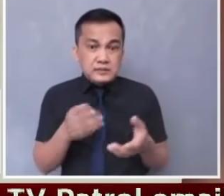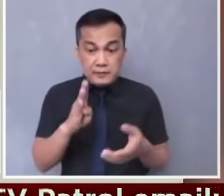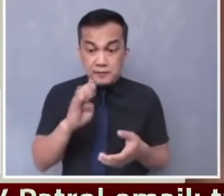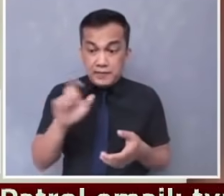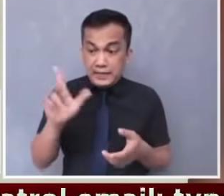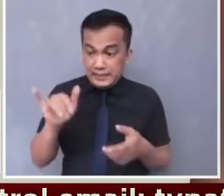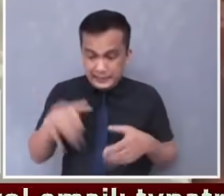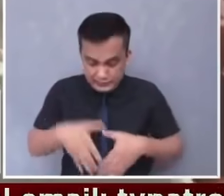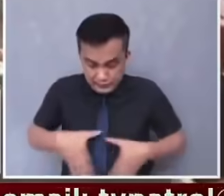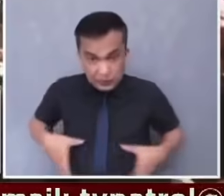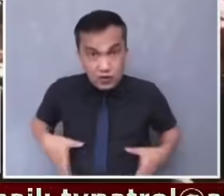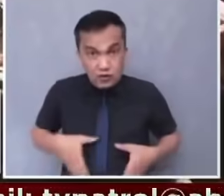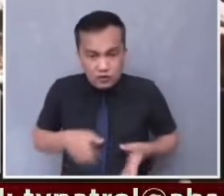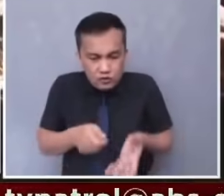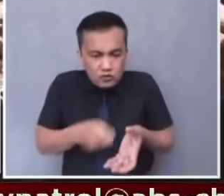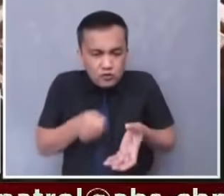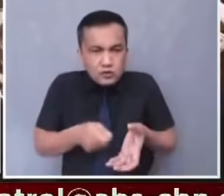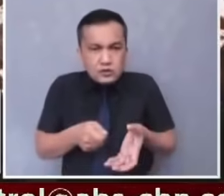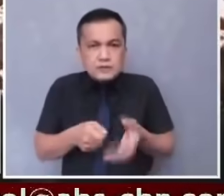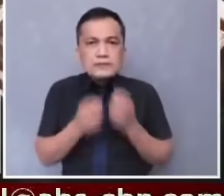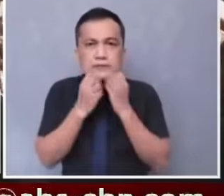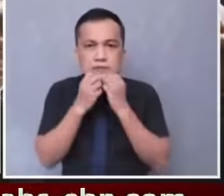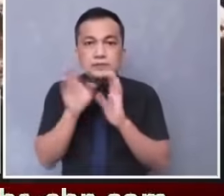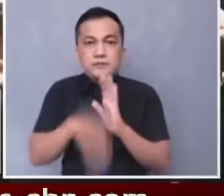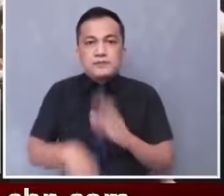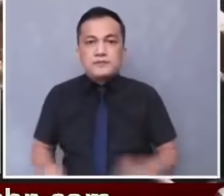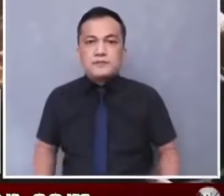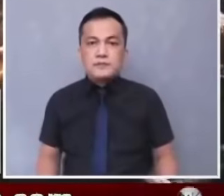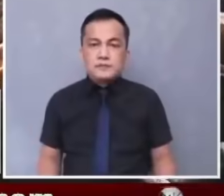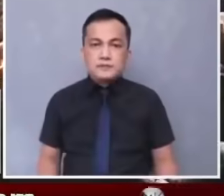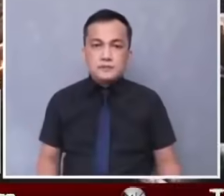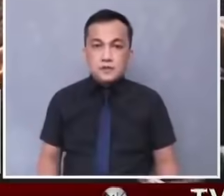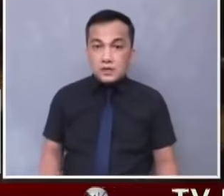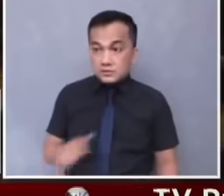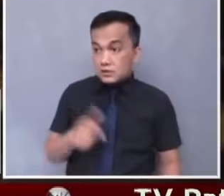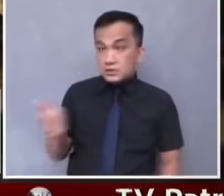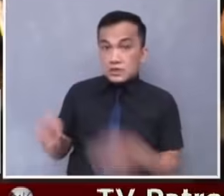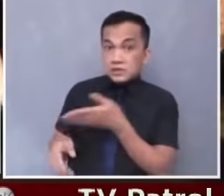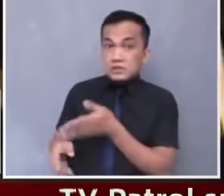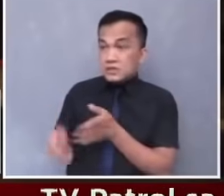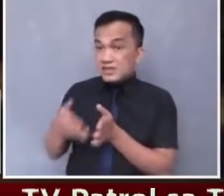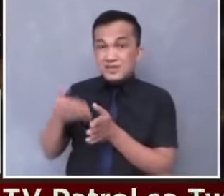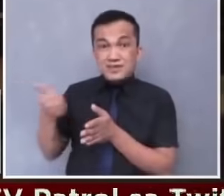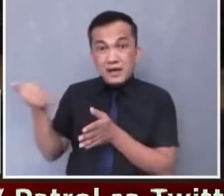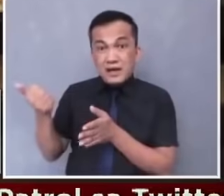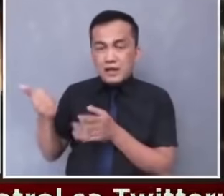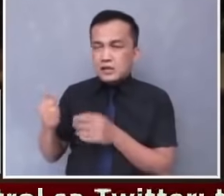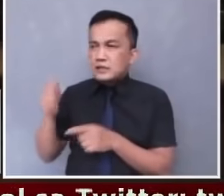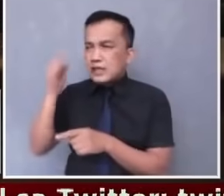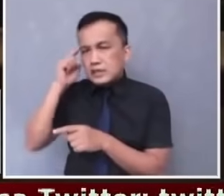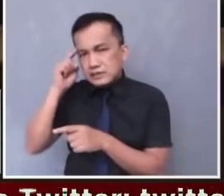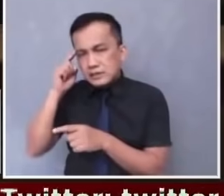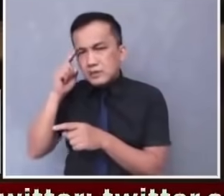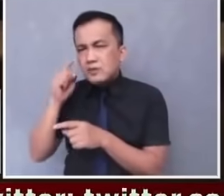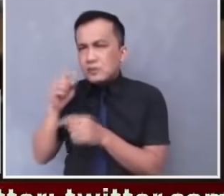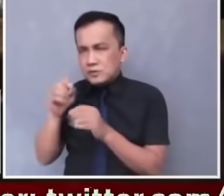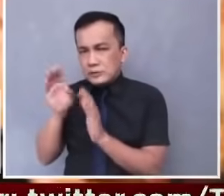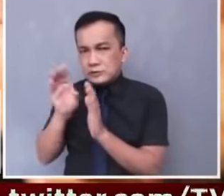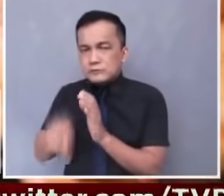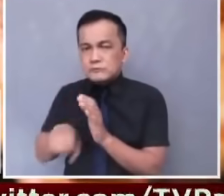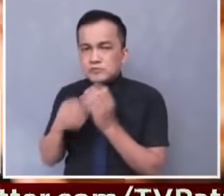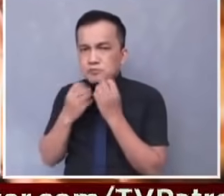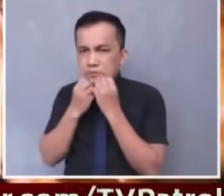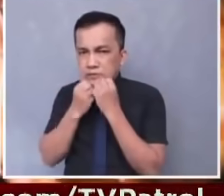mas makakamura sila. Ang iba naman, nag-iisip ng mas murang ipandadagdag sa handa sa Noche